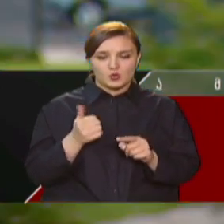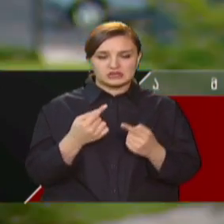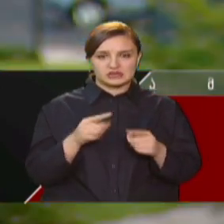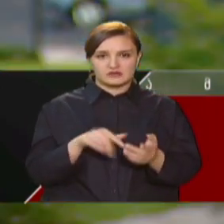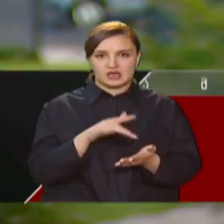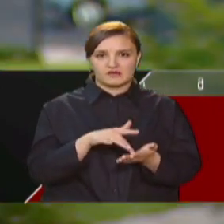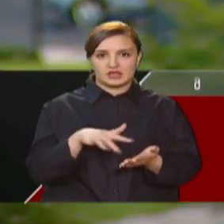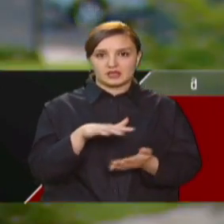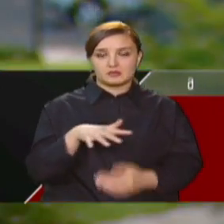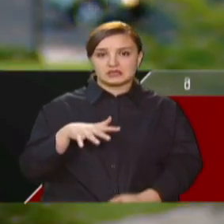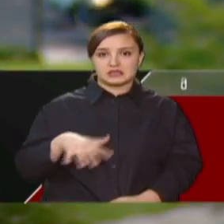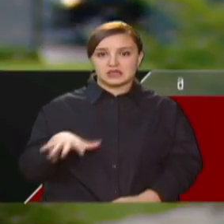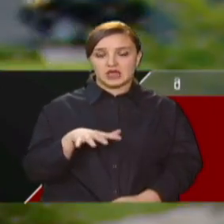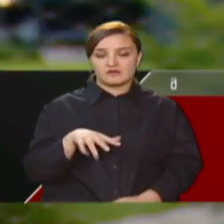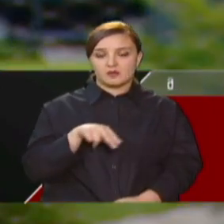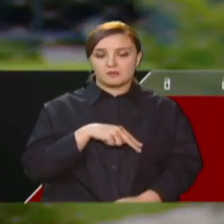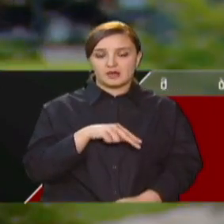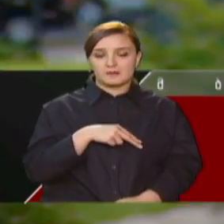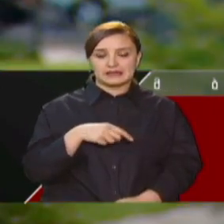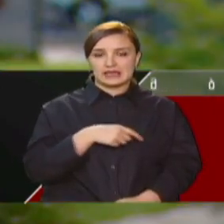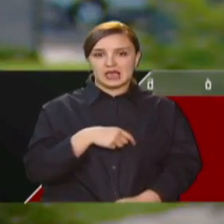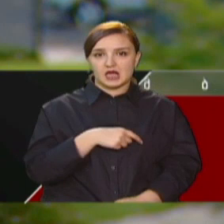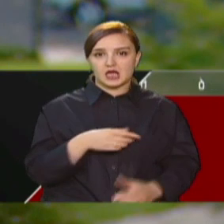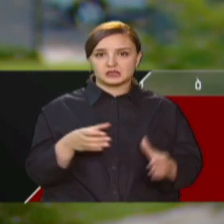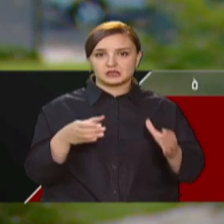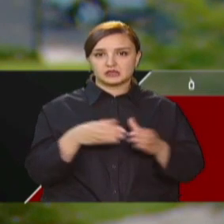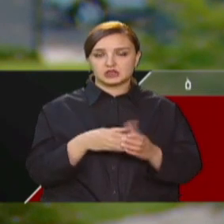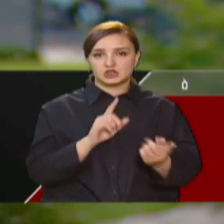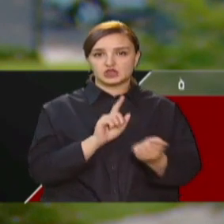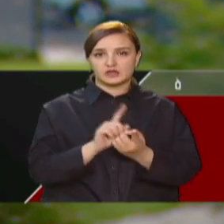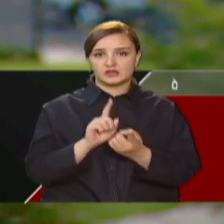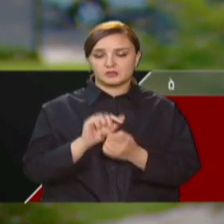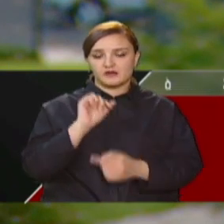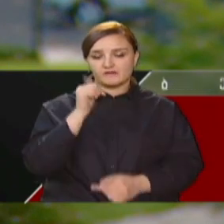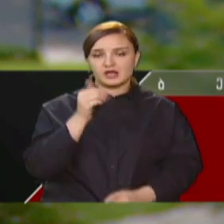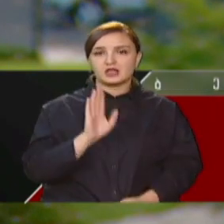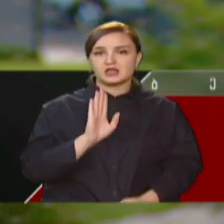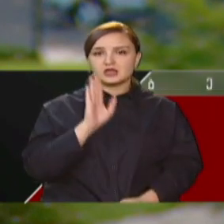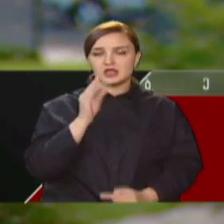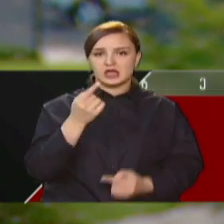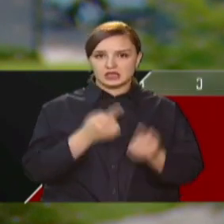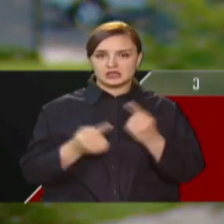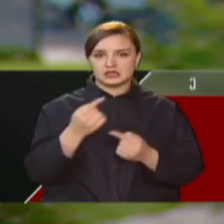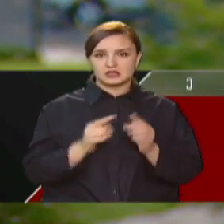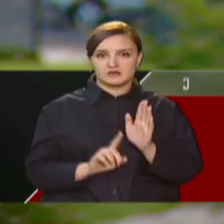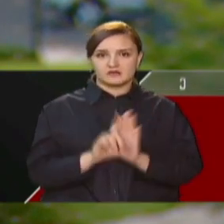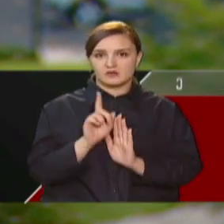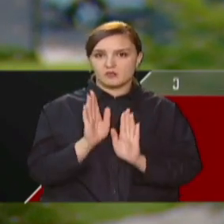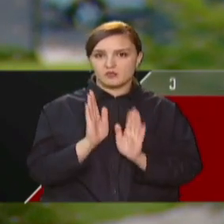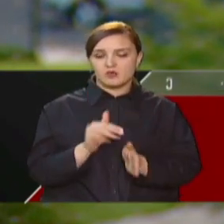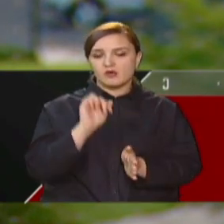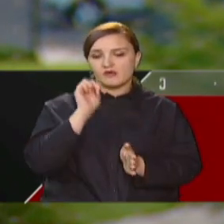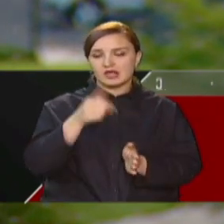ქვეყნებში. Საქართველოს პარლამენტის დელეგაციის შეხვედრები ხვალ დილიდან უკვე ისევ განახდება, ხვალ